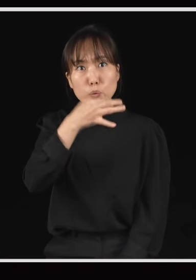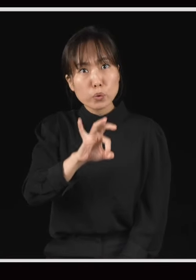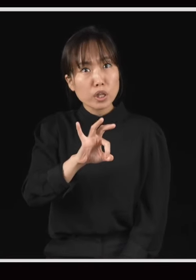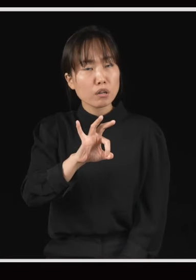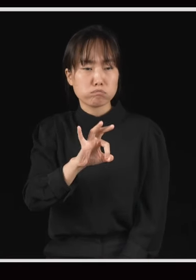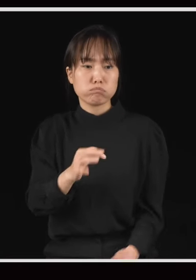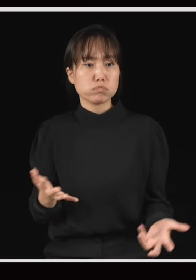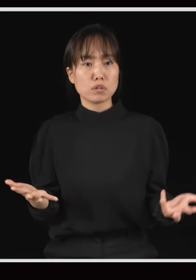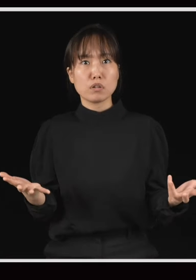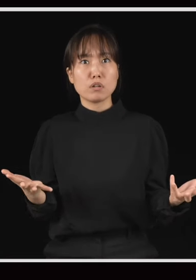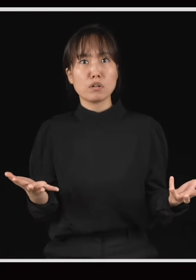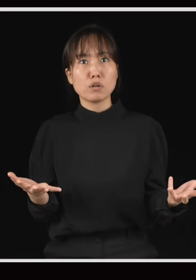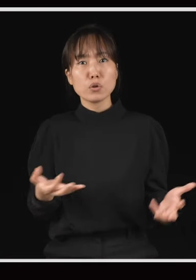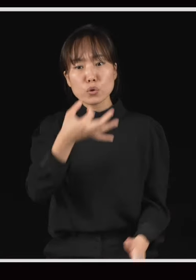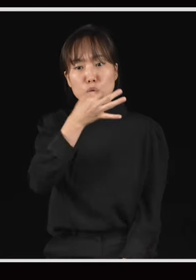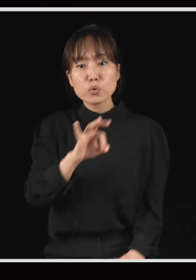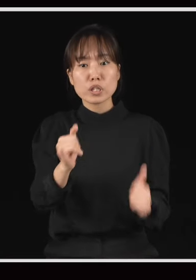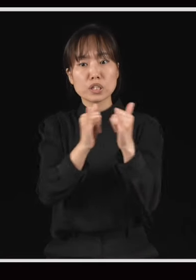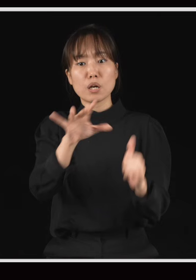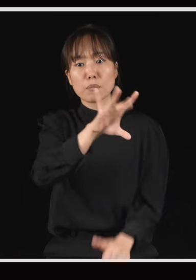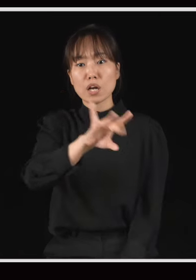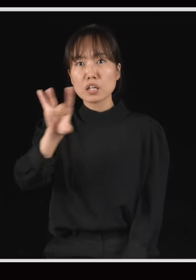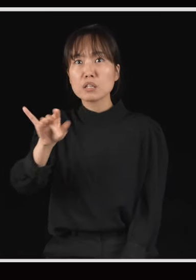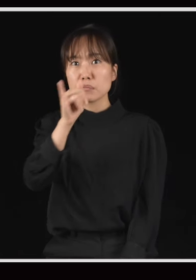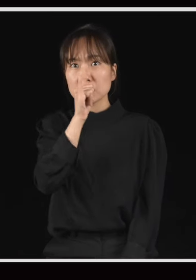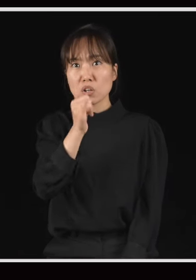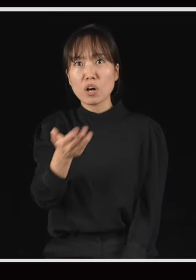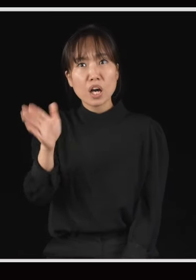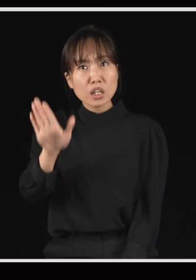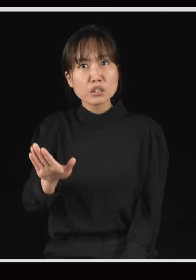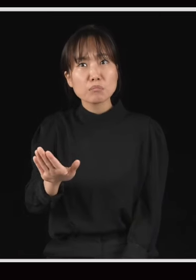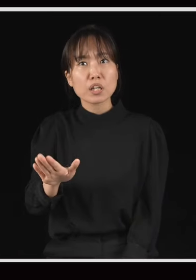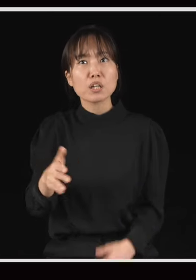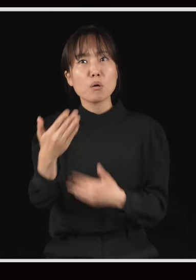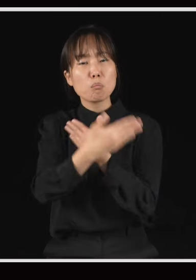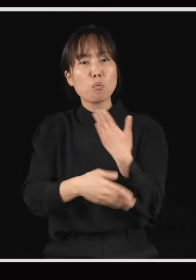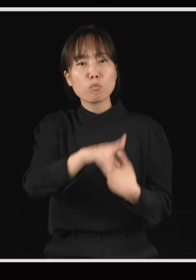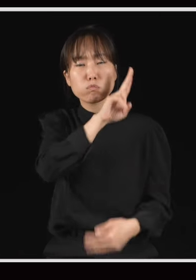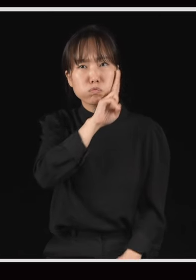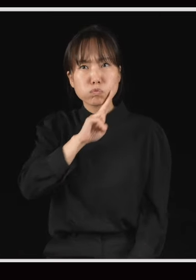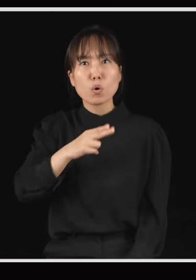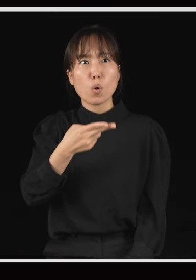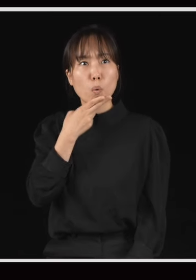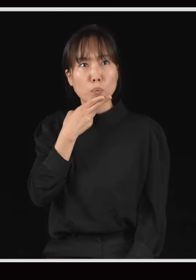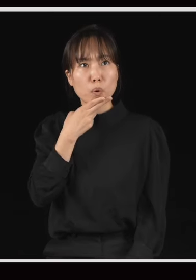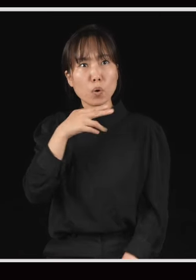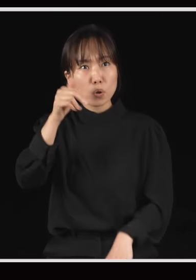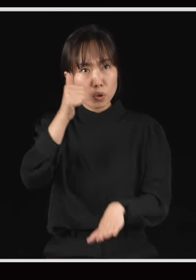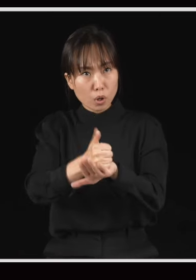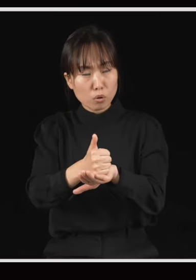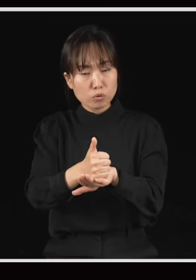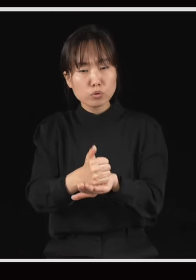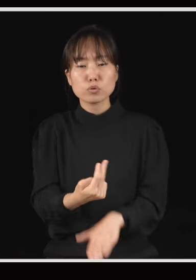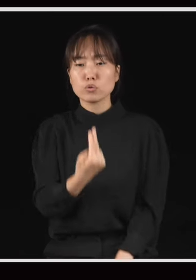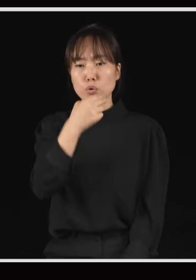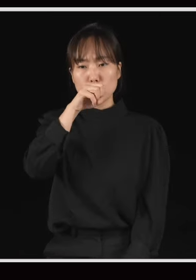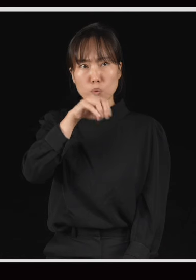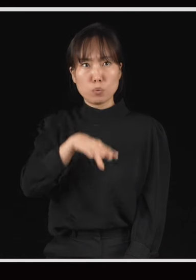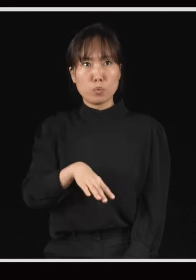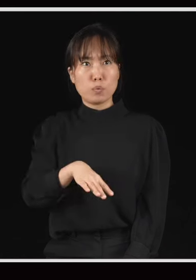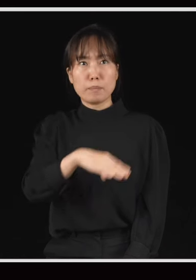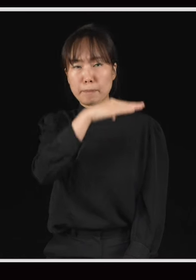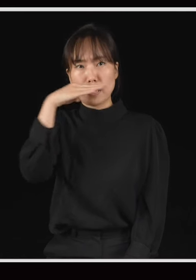그러면은 모르겠어요. 이게 도움이 되는 분도 있을 텐데, 기본적으로는 여러 군데에 긴장이 들어가게 되고 호흡에